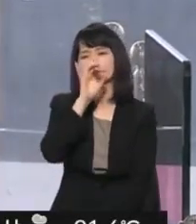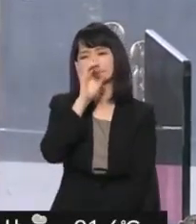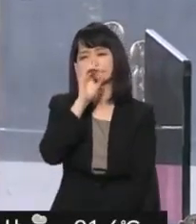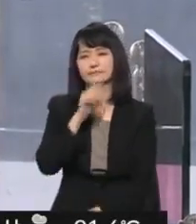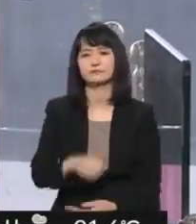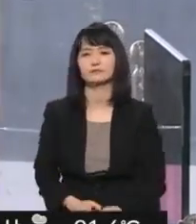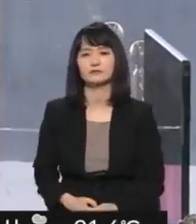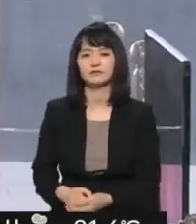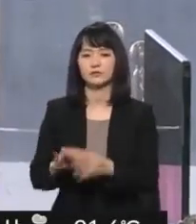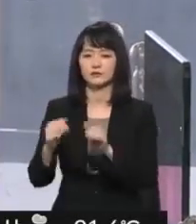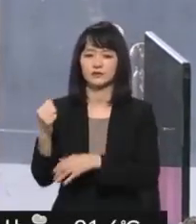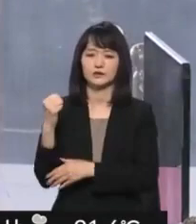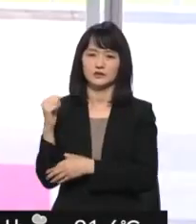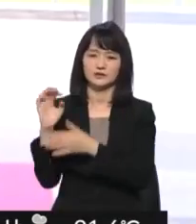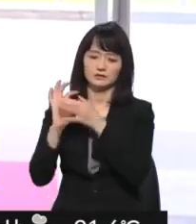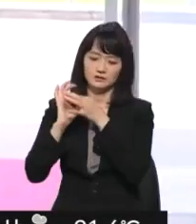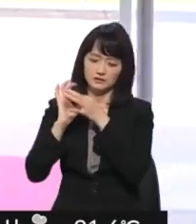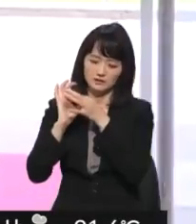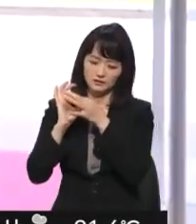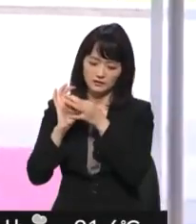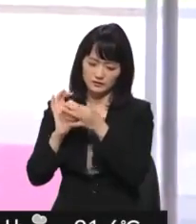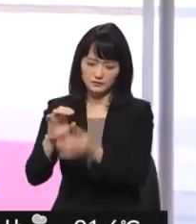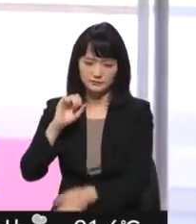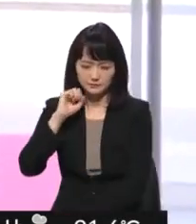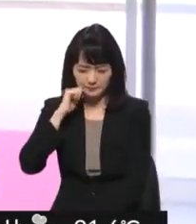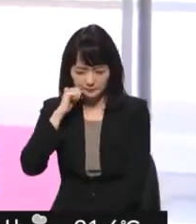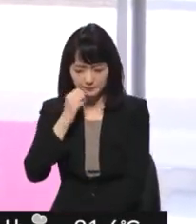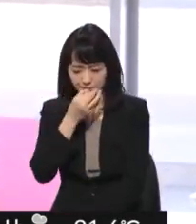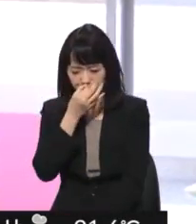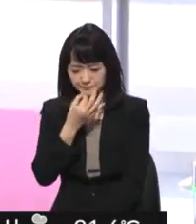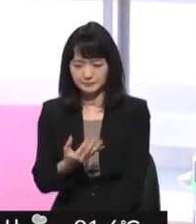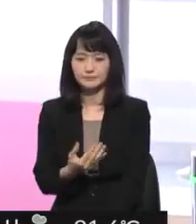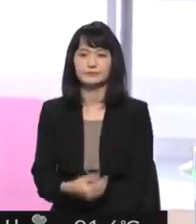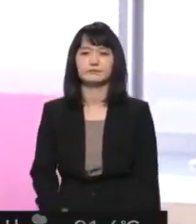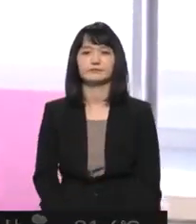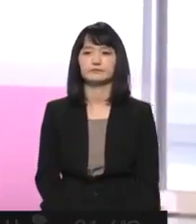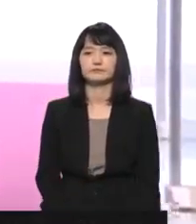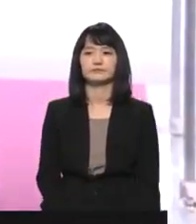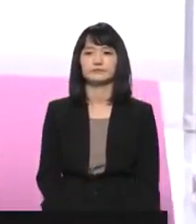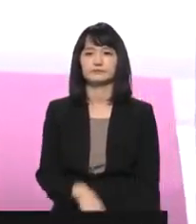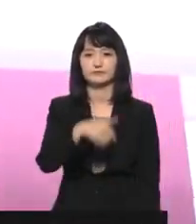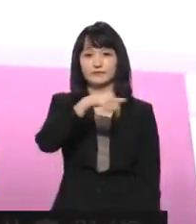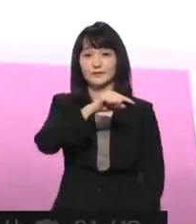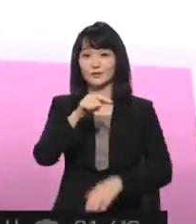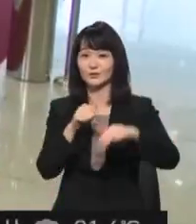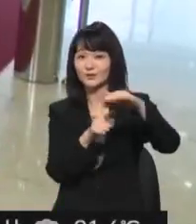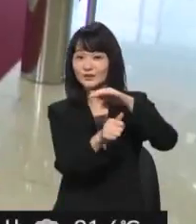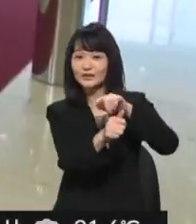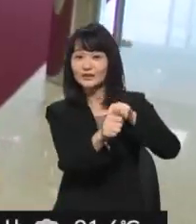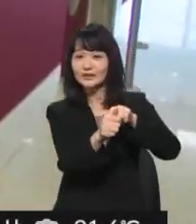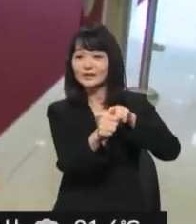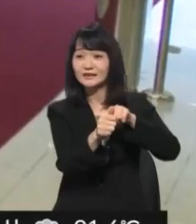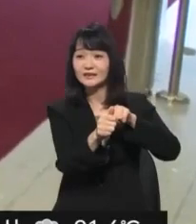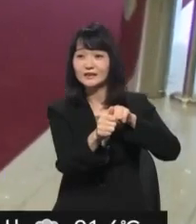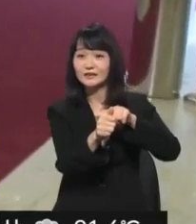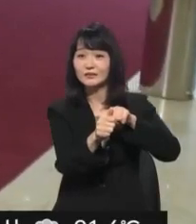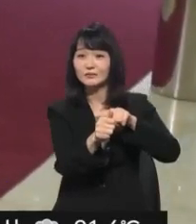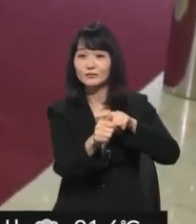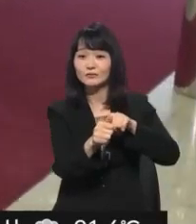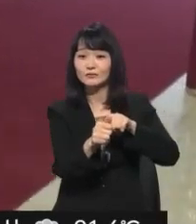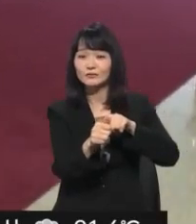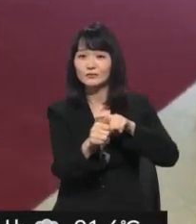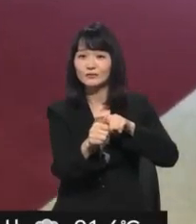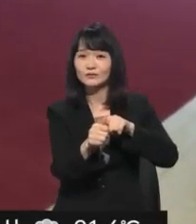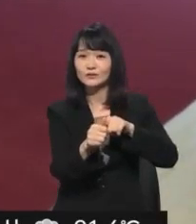끝없이 늪으로 빠지게 그것이다 라고 봅니다 이 전이 헤어나올 수 없는 권성 도어 늪에 매력포인트가 빛 합니다 살 아래 답답 너무